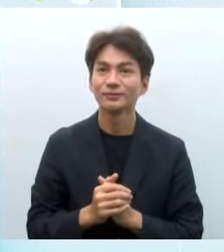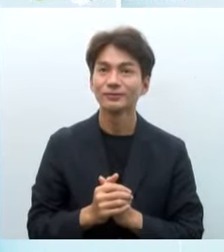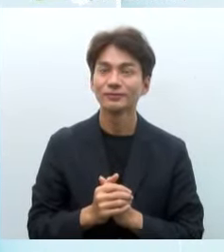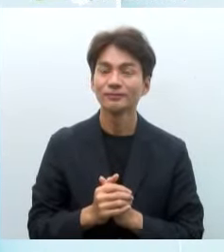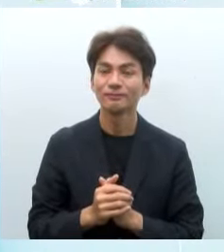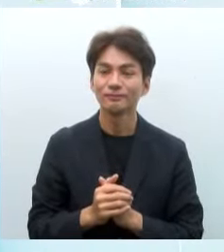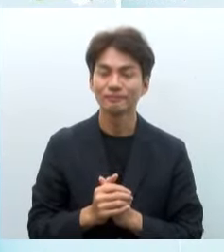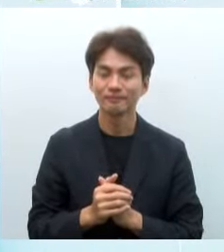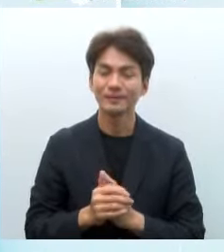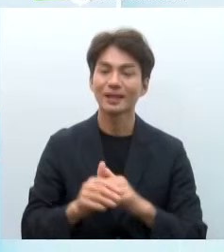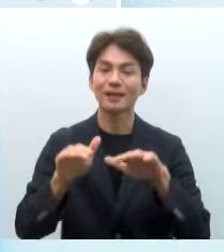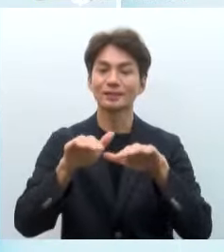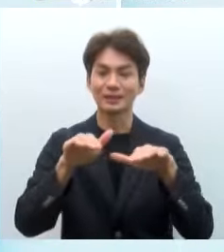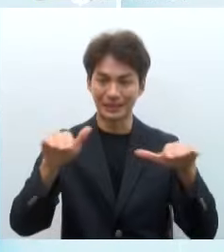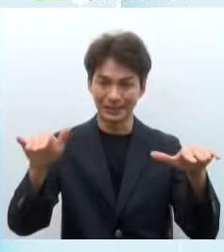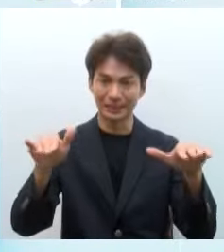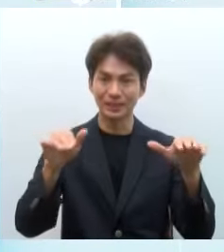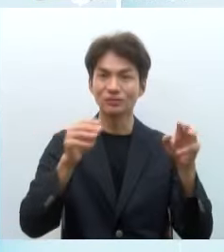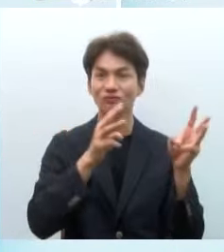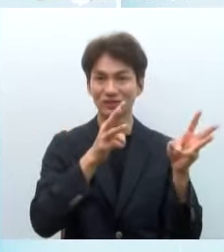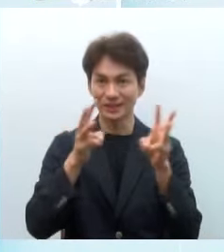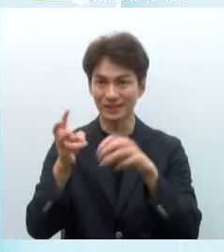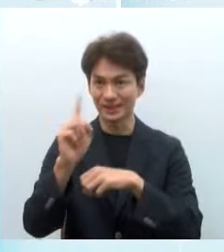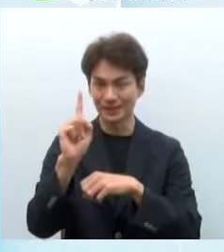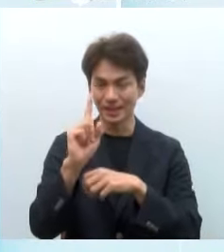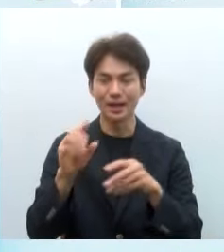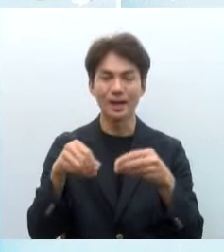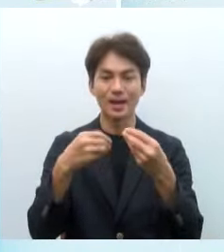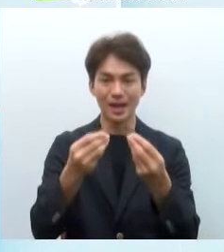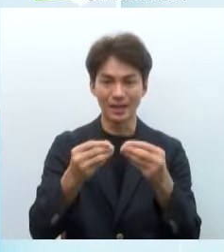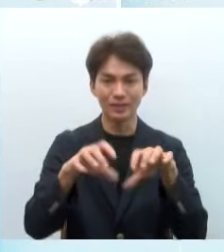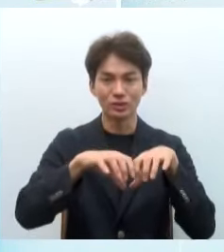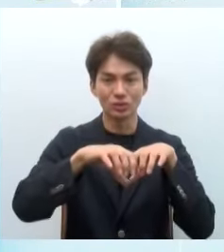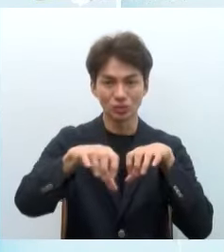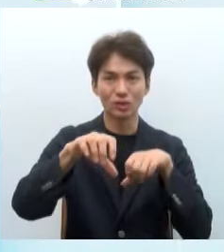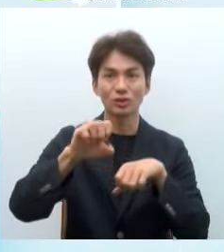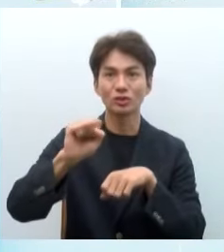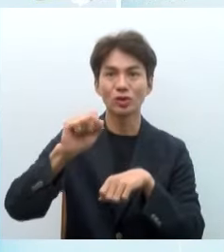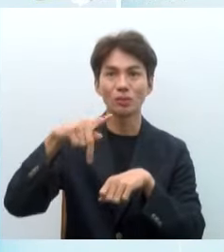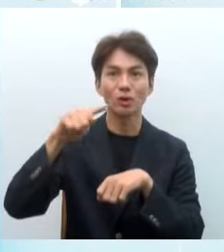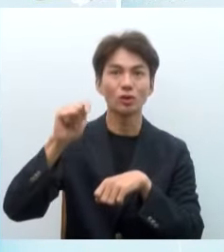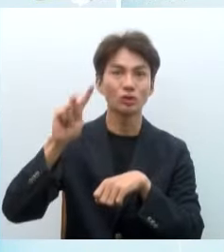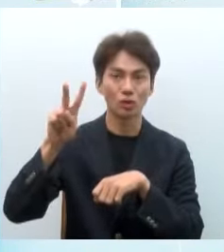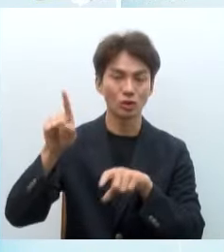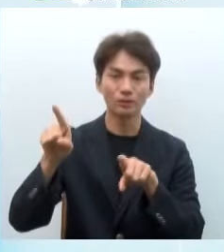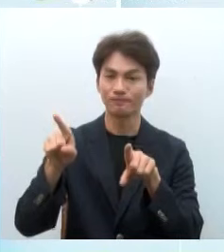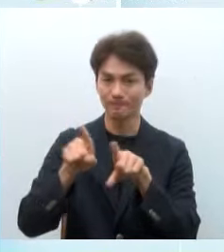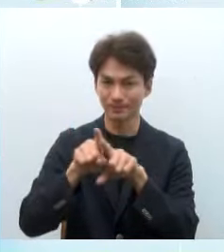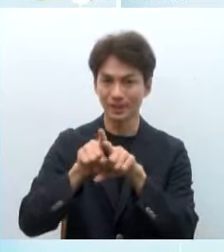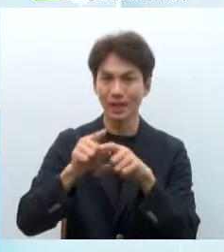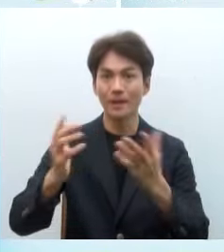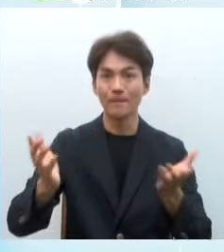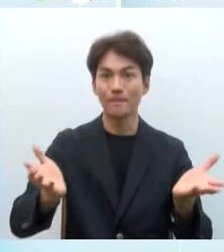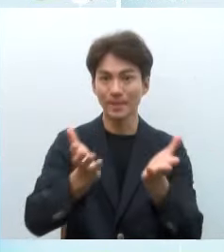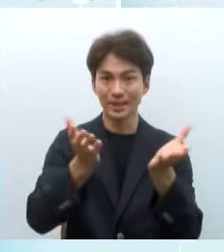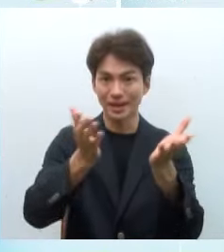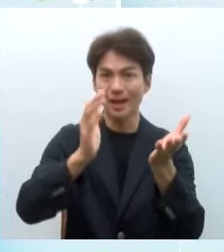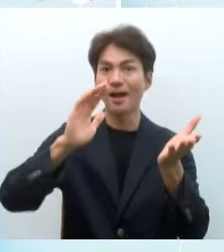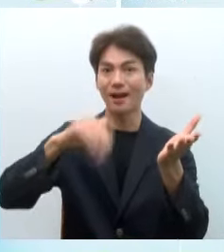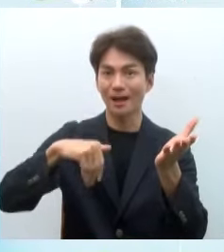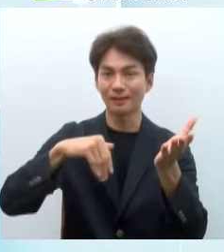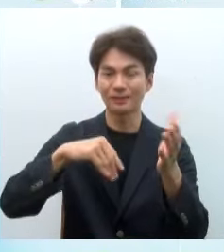หลักเกณฑ์และวิธีการเนี่ยกกส.กำหนดว่าให้ส่วนราชการคือสปท.เนี่ยพัฒนาหลังแต่งตั้งนะครับส่วนหลักสูตรนั้นก็เป็